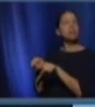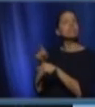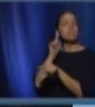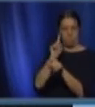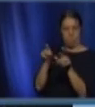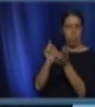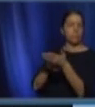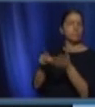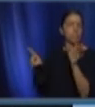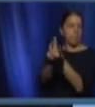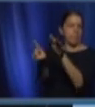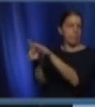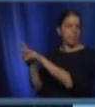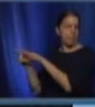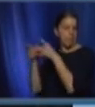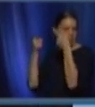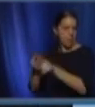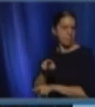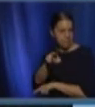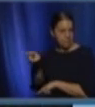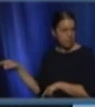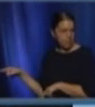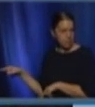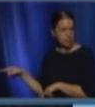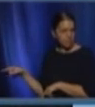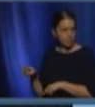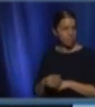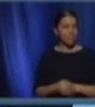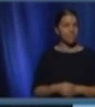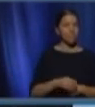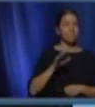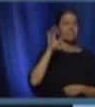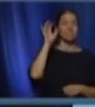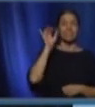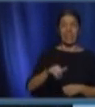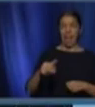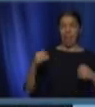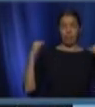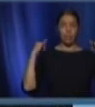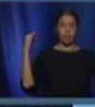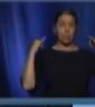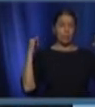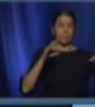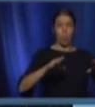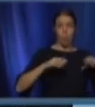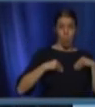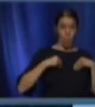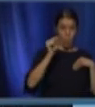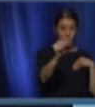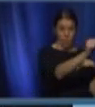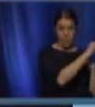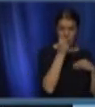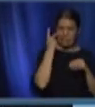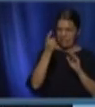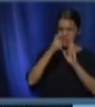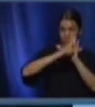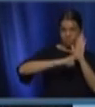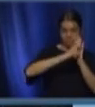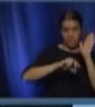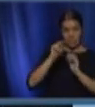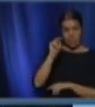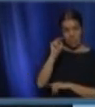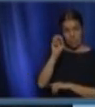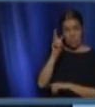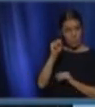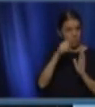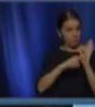Question. Les propriétaires de gymnases ont dit que les règles ont été imposées, mais ils